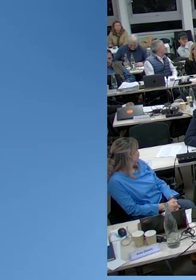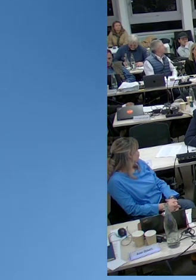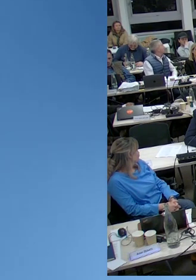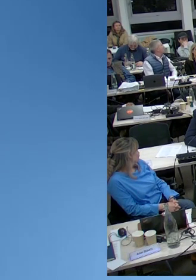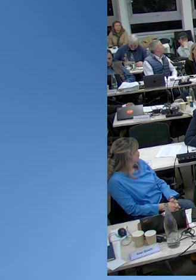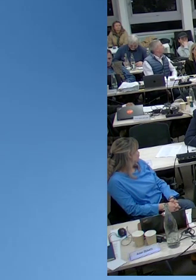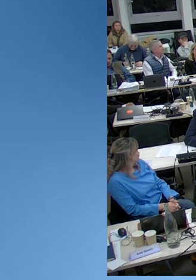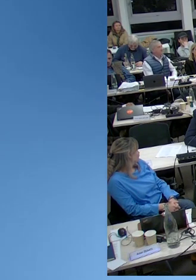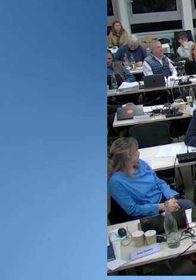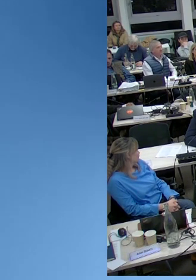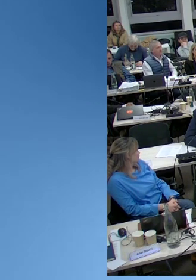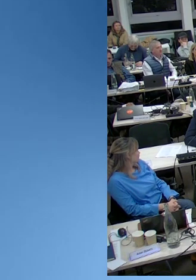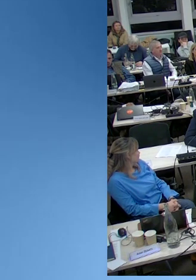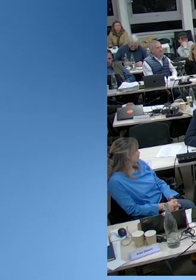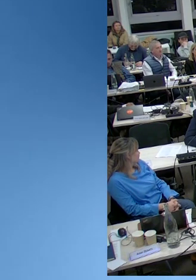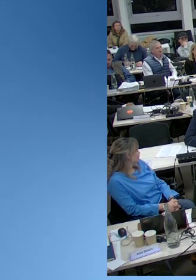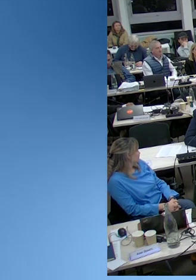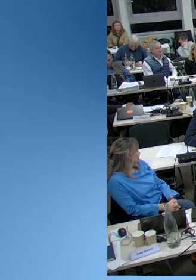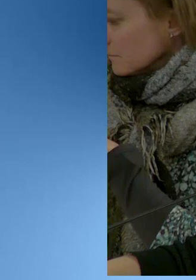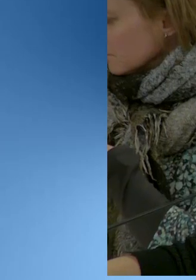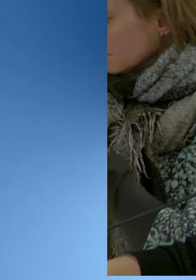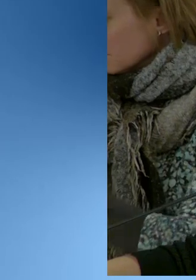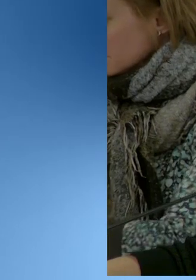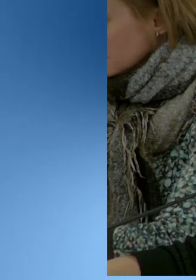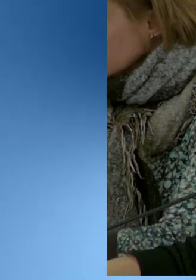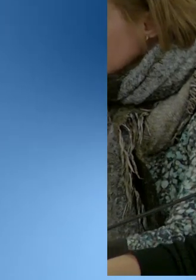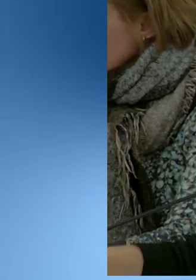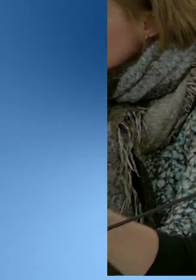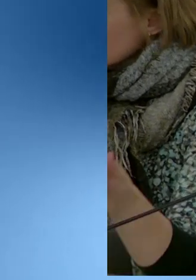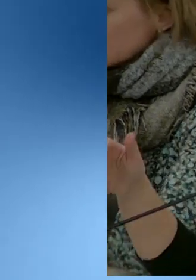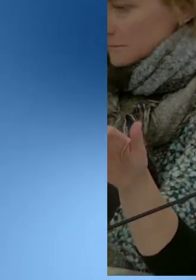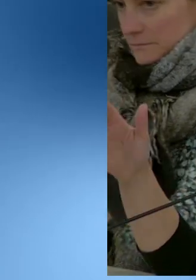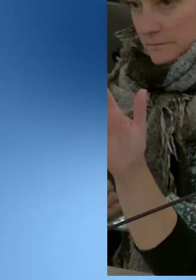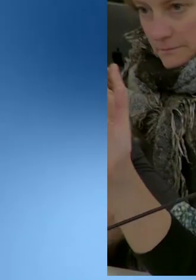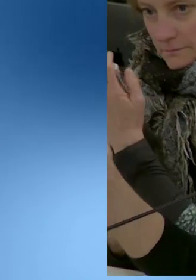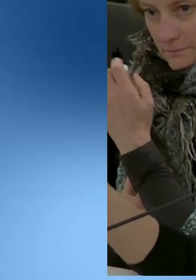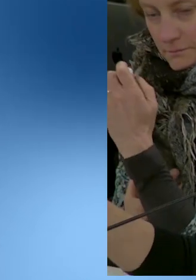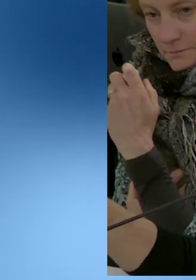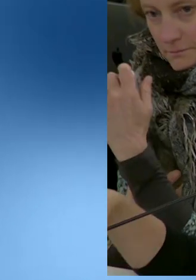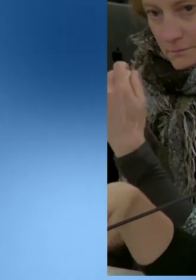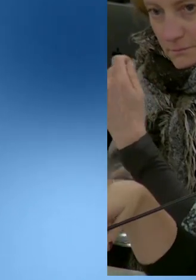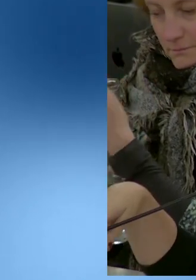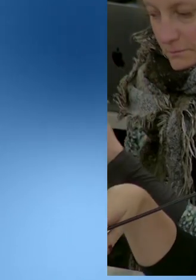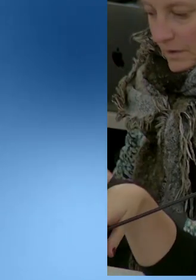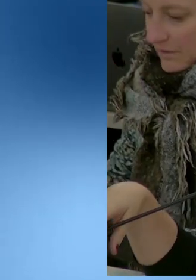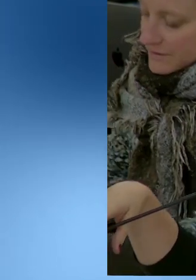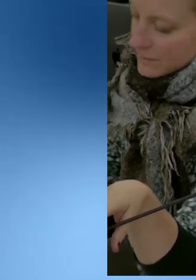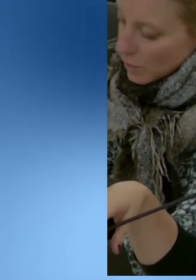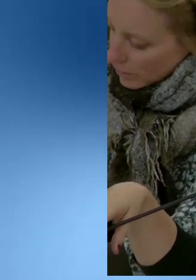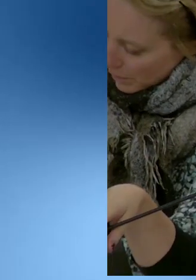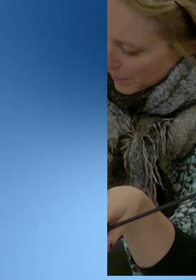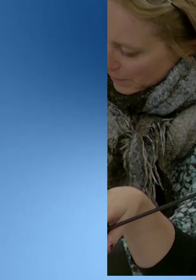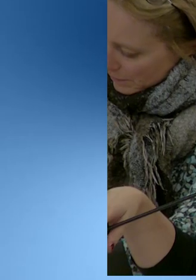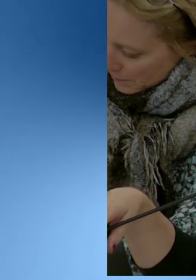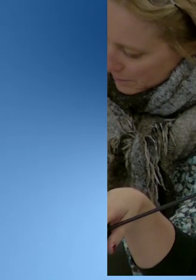oui monsieur le Maire à partir du moment où j'ai posé la question de l'organisation du conseil municipal tout à l'heure avec des options diverses et variées qui se sont posé dans l'opposition notre